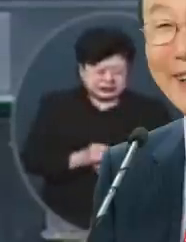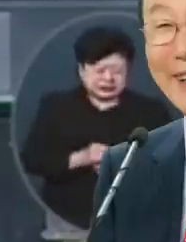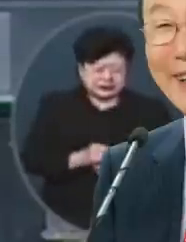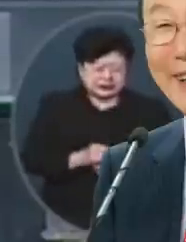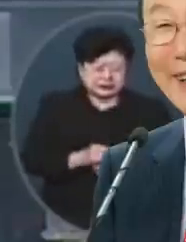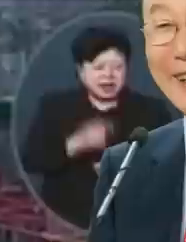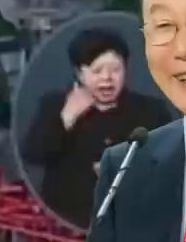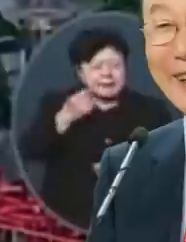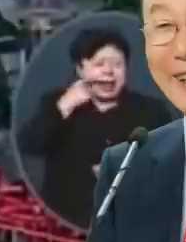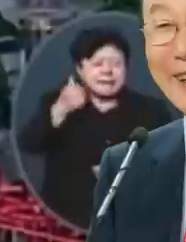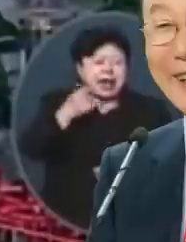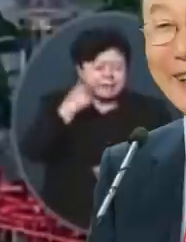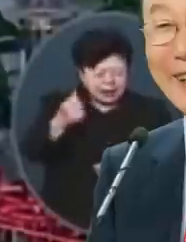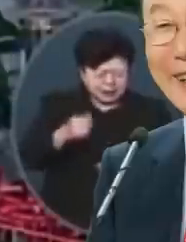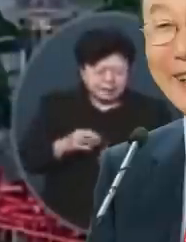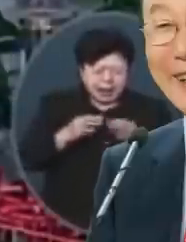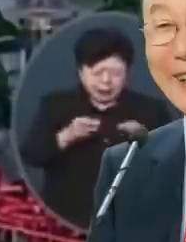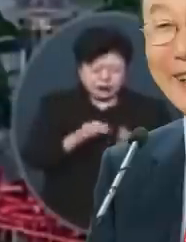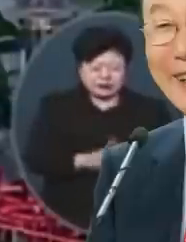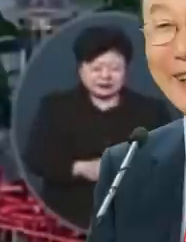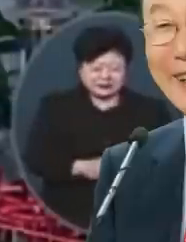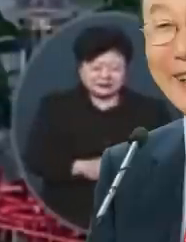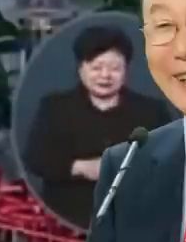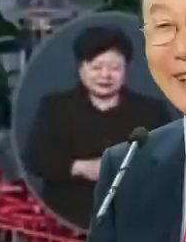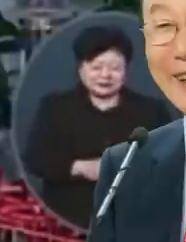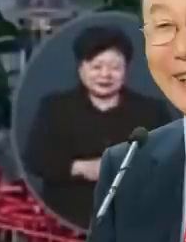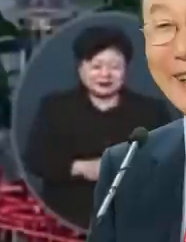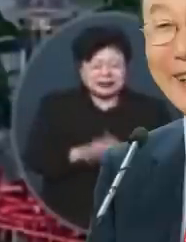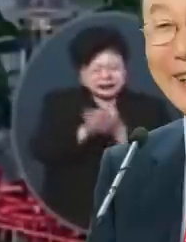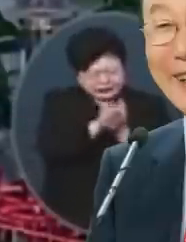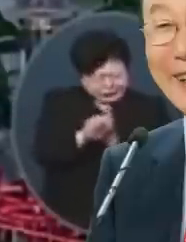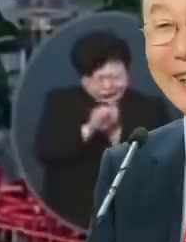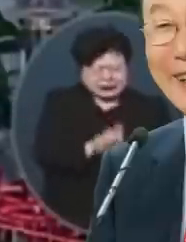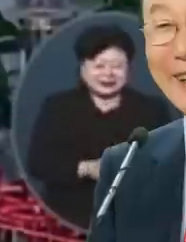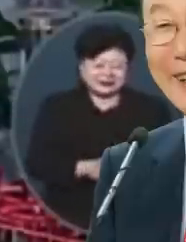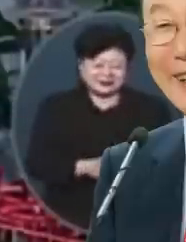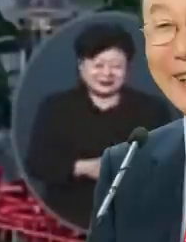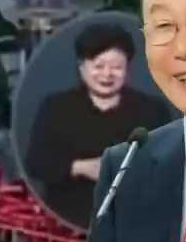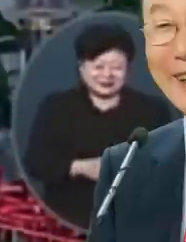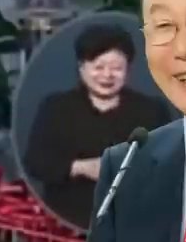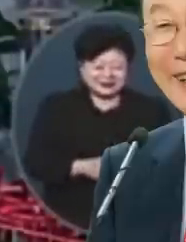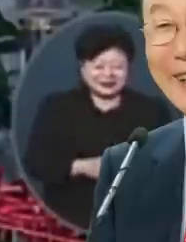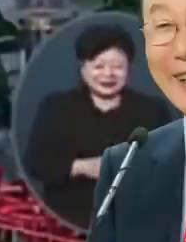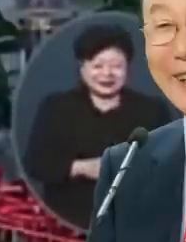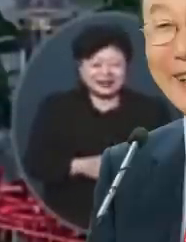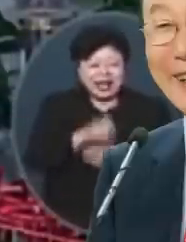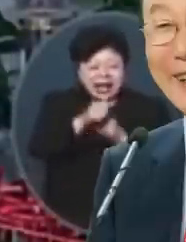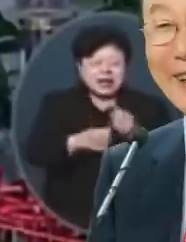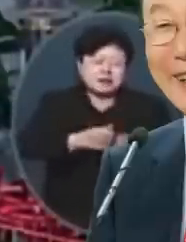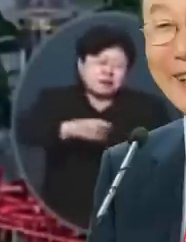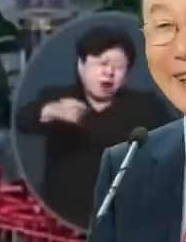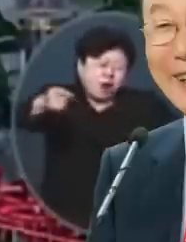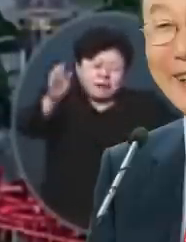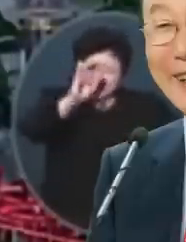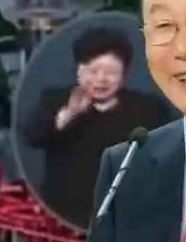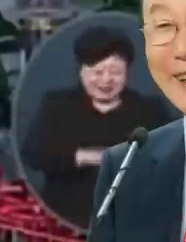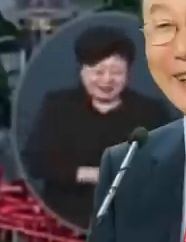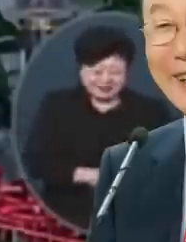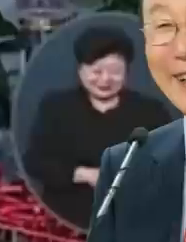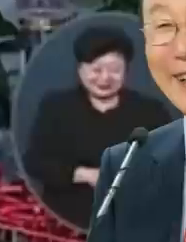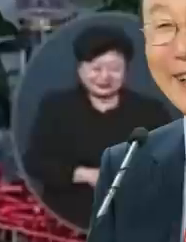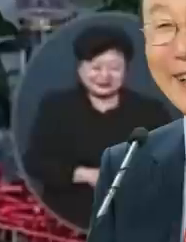아버지, 아빠, 아버지, 그렇게 친밀할 수 있는 것인데 하나님이 너무 멉니다.